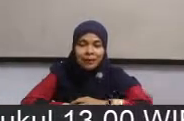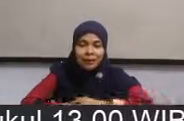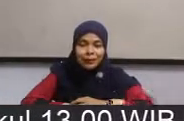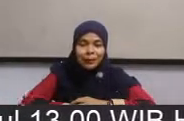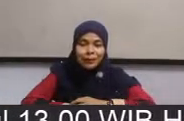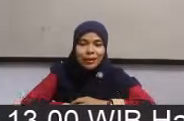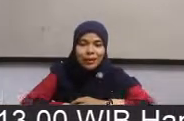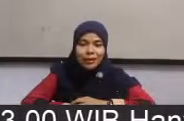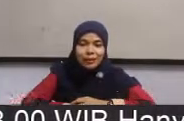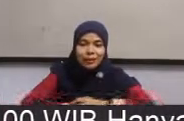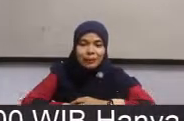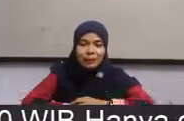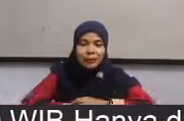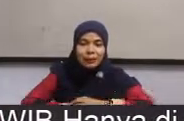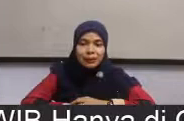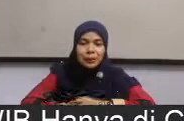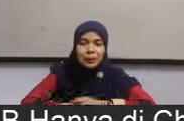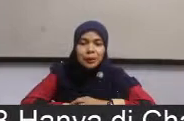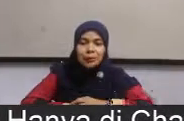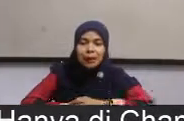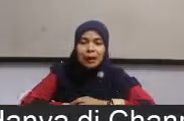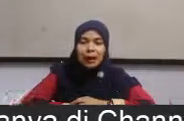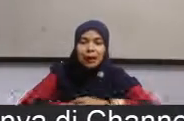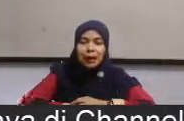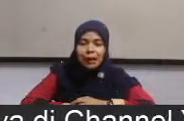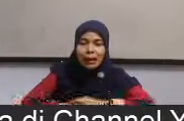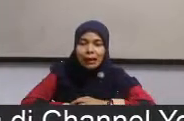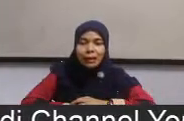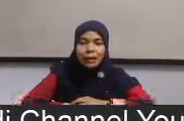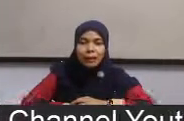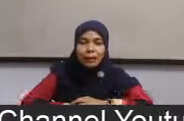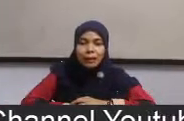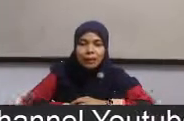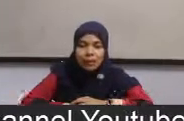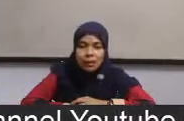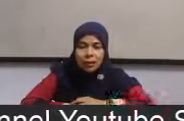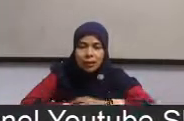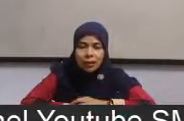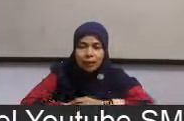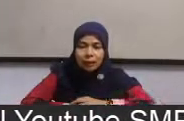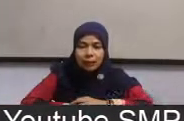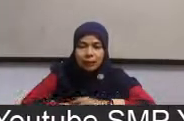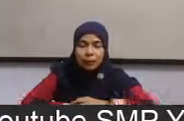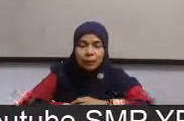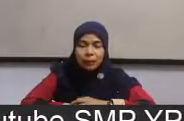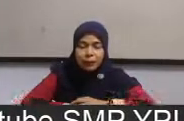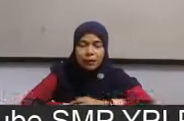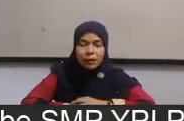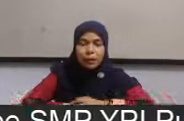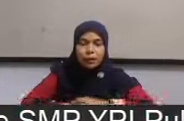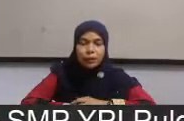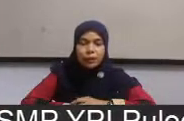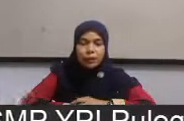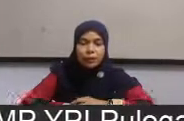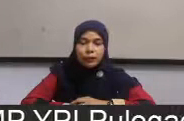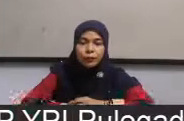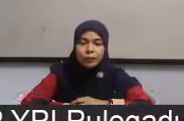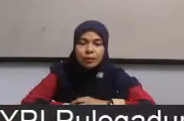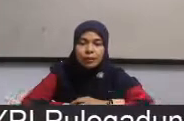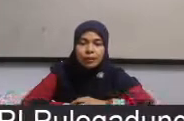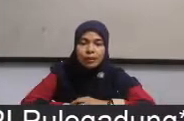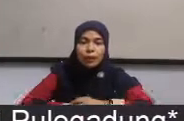Hai kemudian yang keempat memperkenalkan kepada masyarakat kepada masyarakat luas